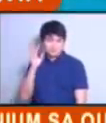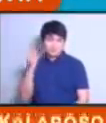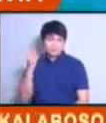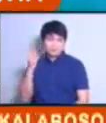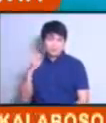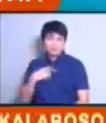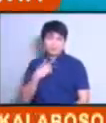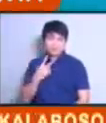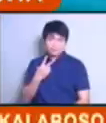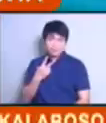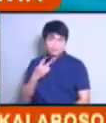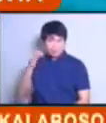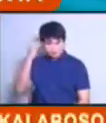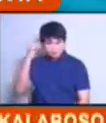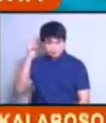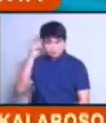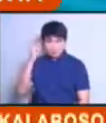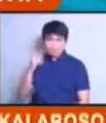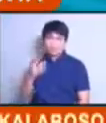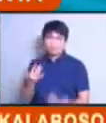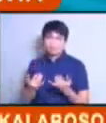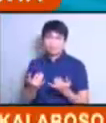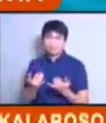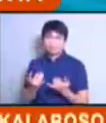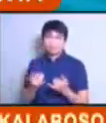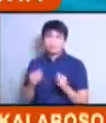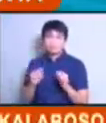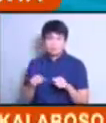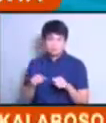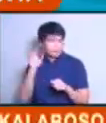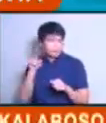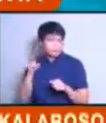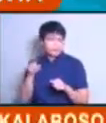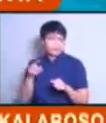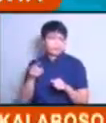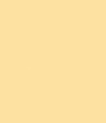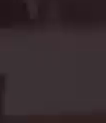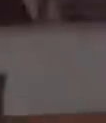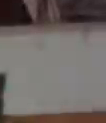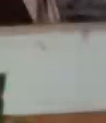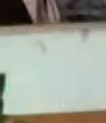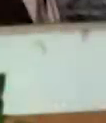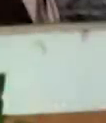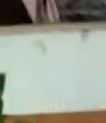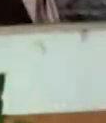Jomari. Ngayon naman po, sir, pwede ko ba mapakinggan yung version mo naman ng Manok na Pula? Sige po, sige po.